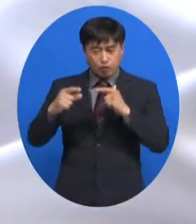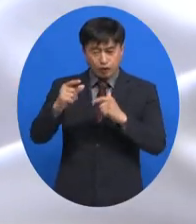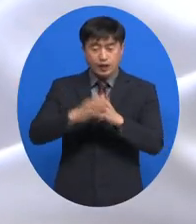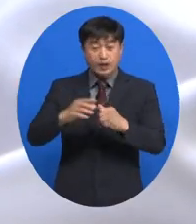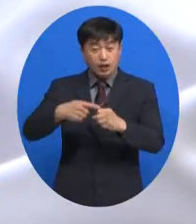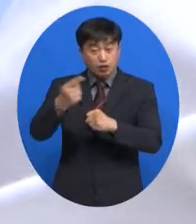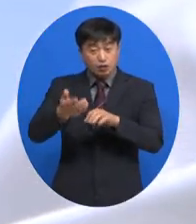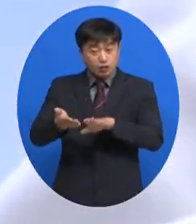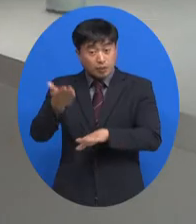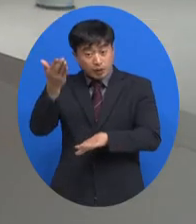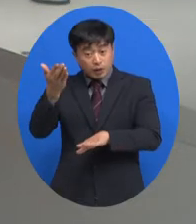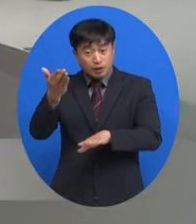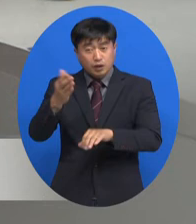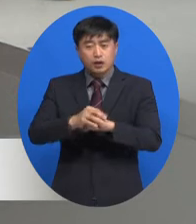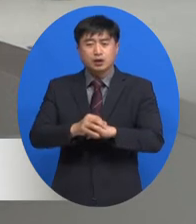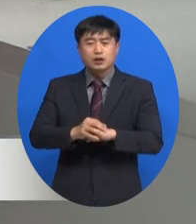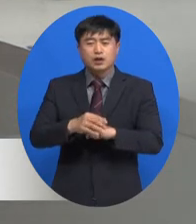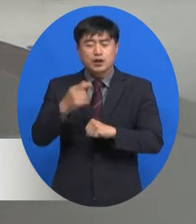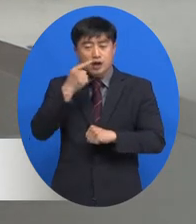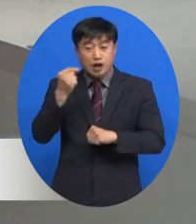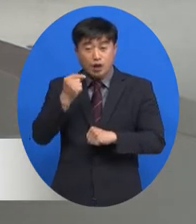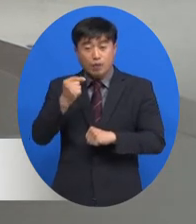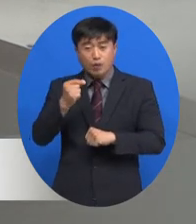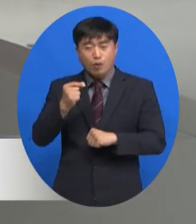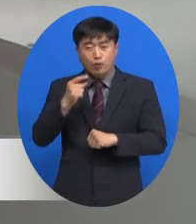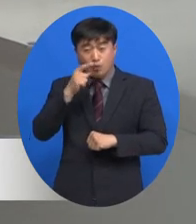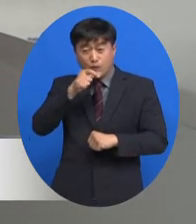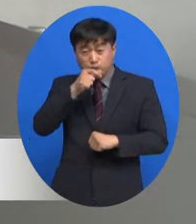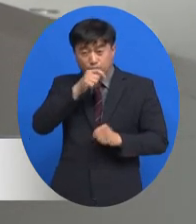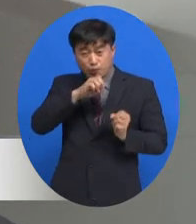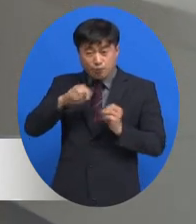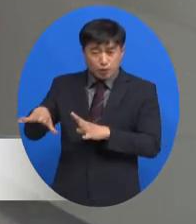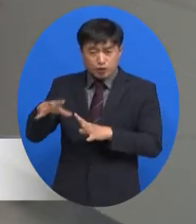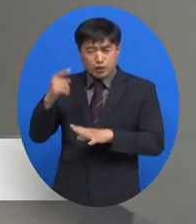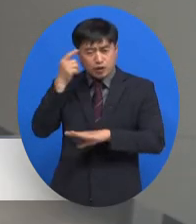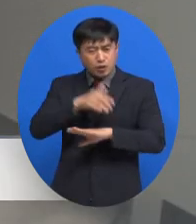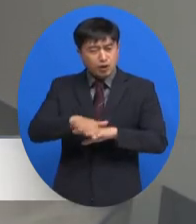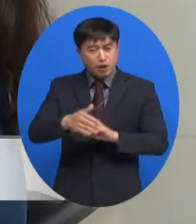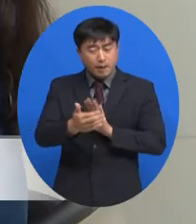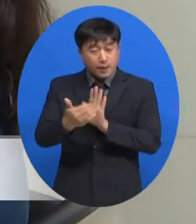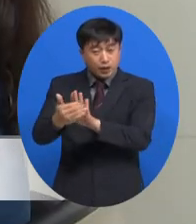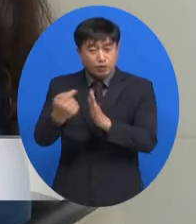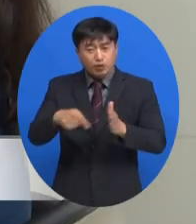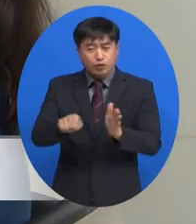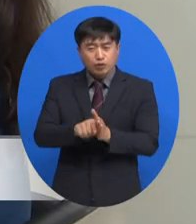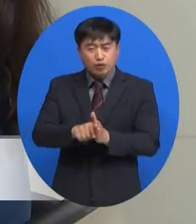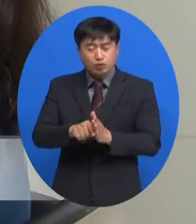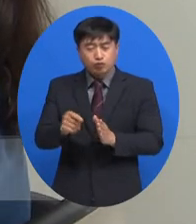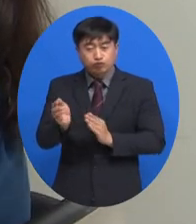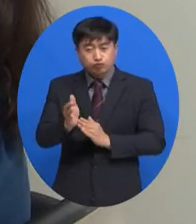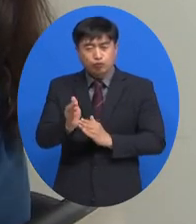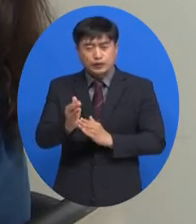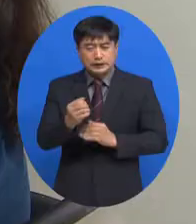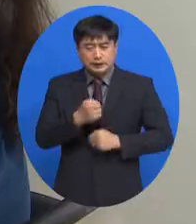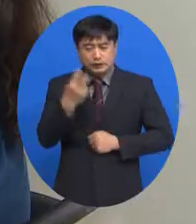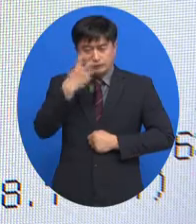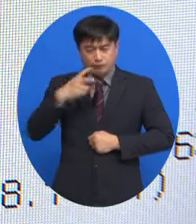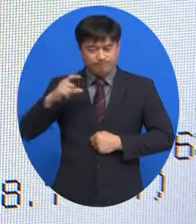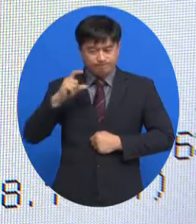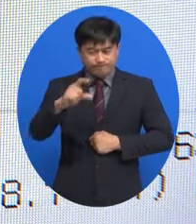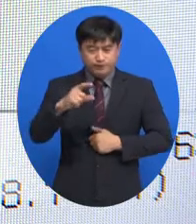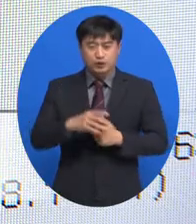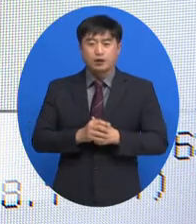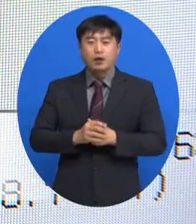경기도는 내년 상반기로 확정된 일본 후쿠시마 원전 오염수 방류 계획에 대비해 수산물 안전성 검사를 한층 더